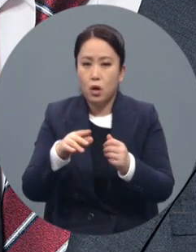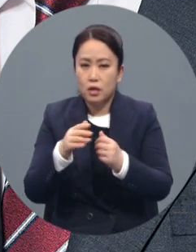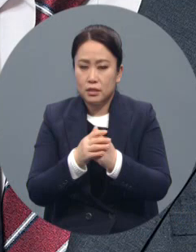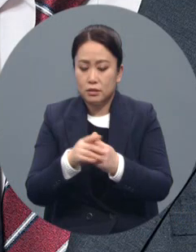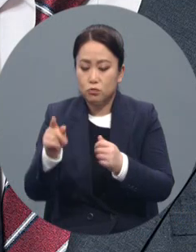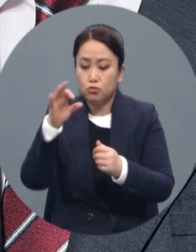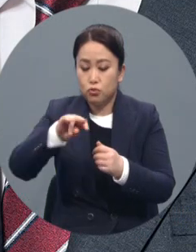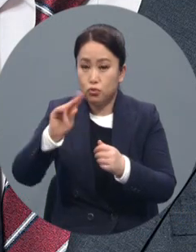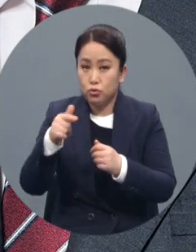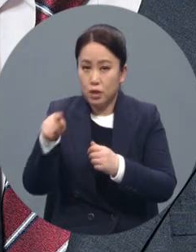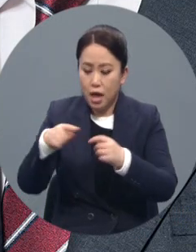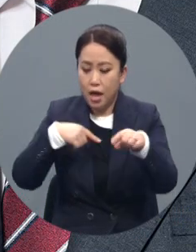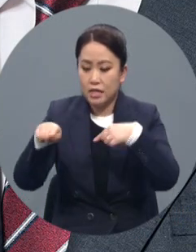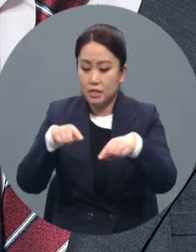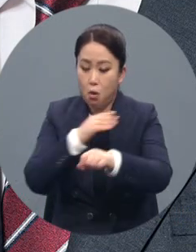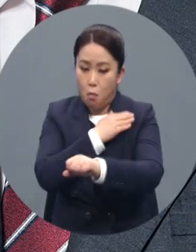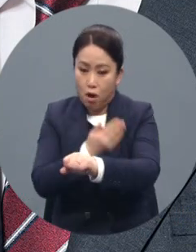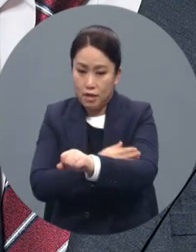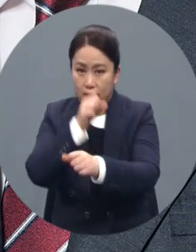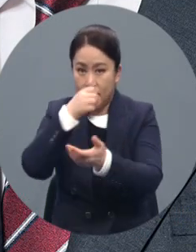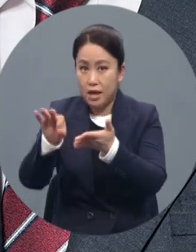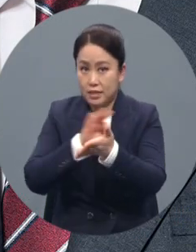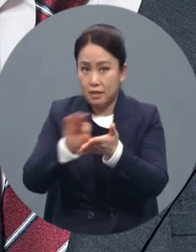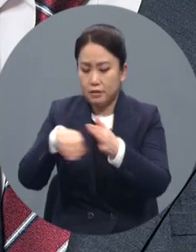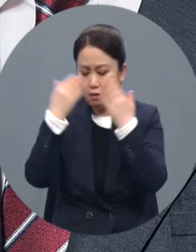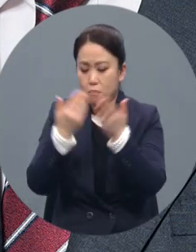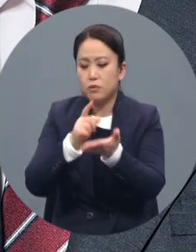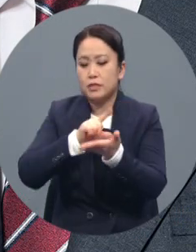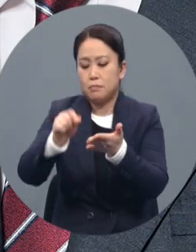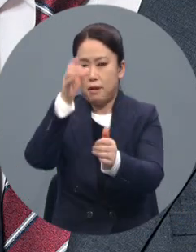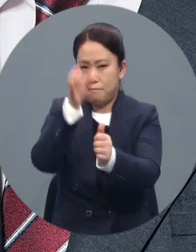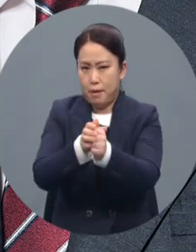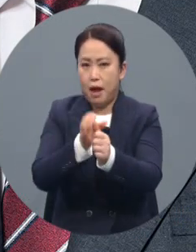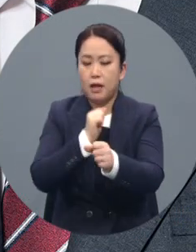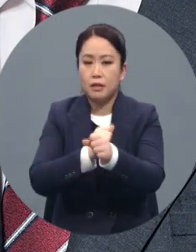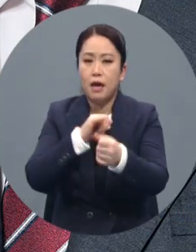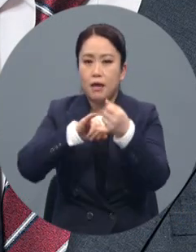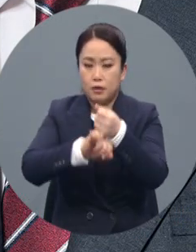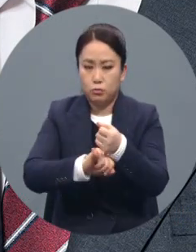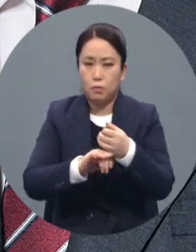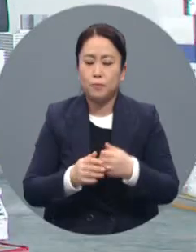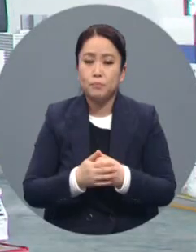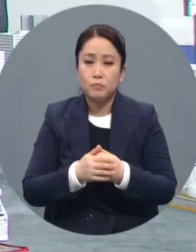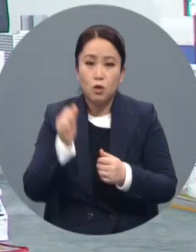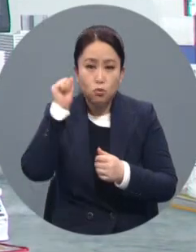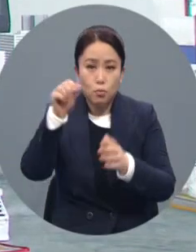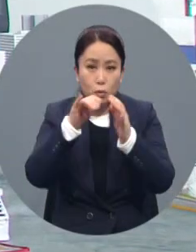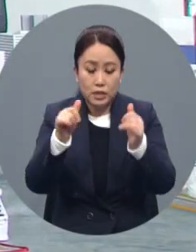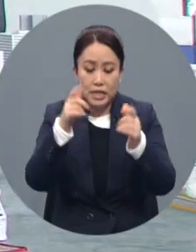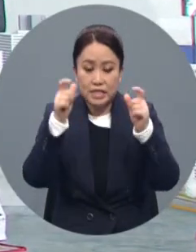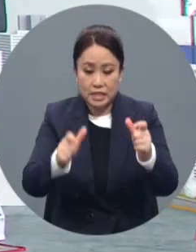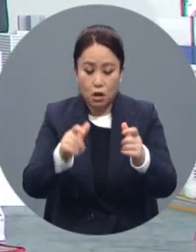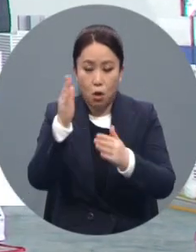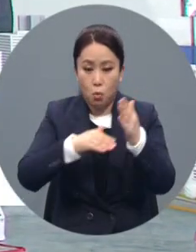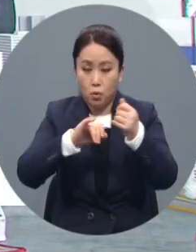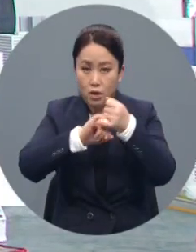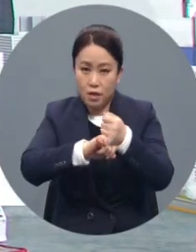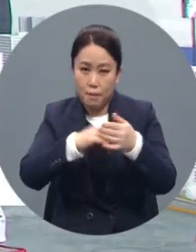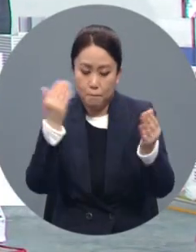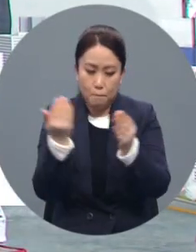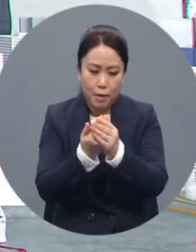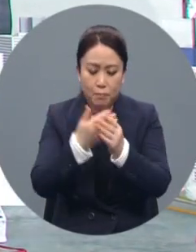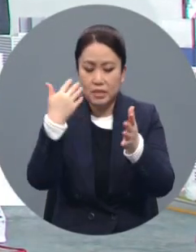후보는 행정 권한과 예산에 파격적인 지방 위임을 약속했습니다. 후보들의 지역 공약이 아직은